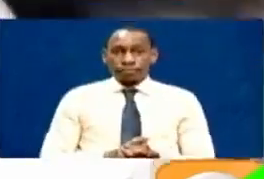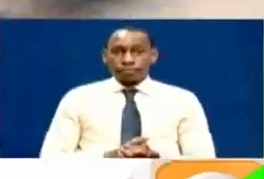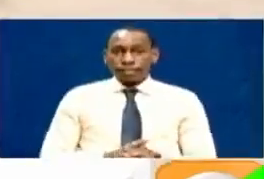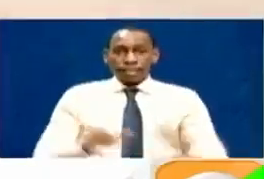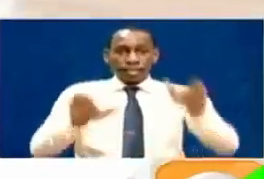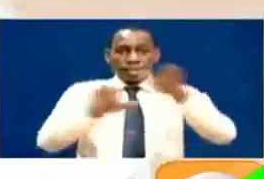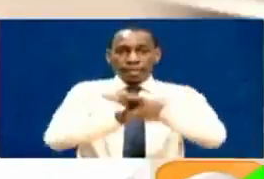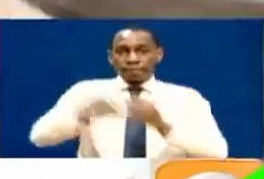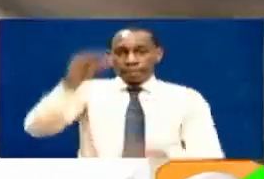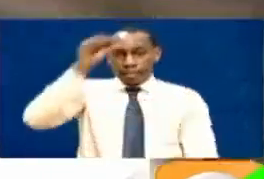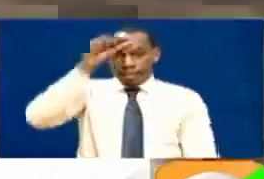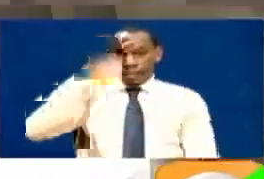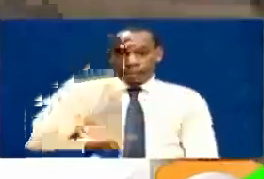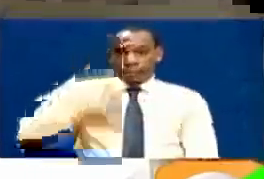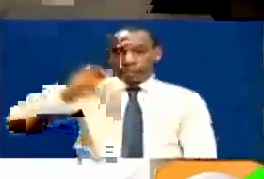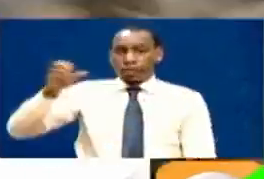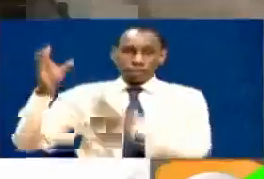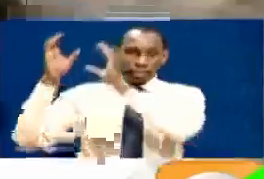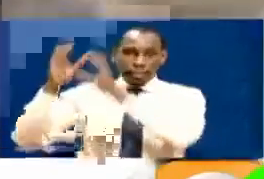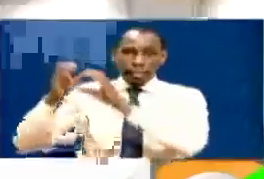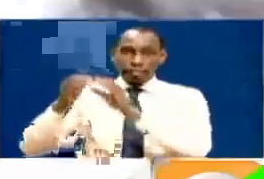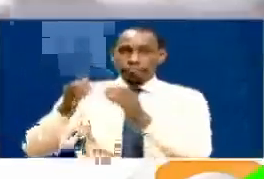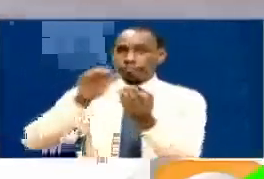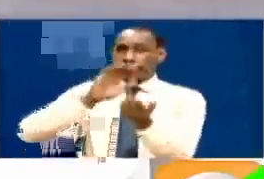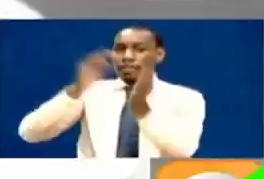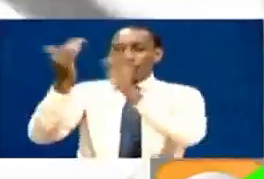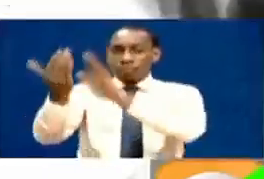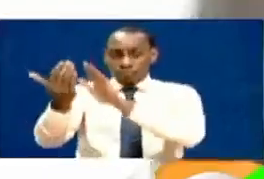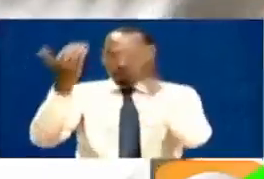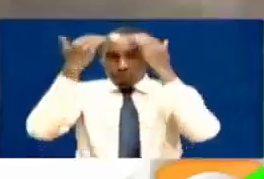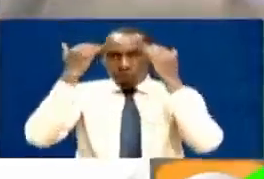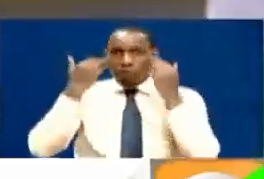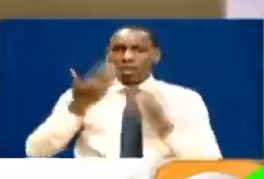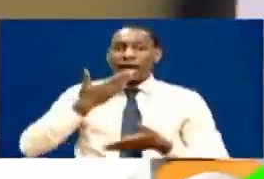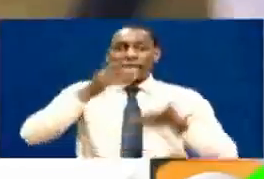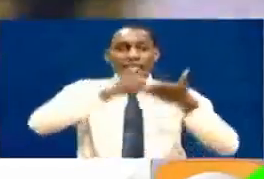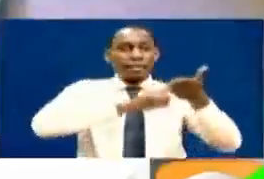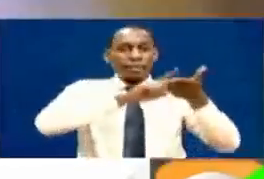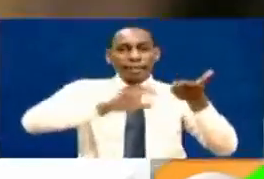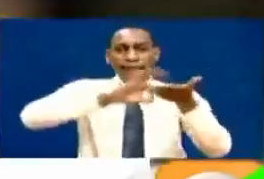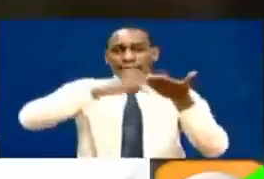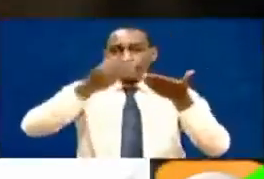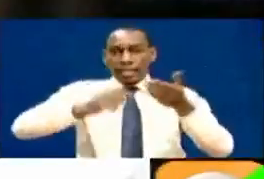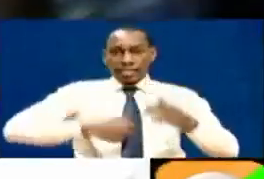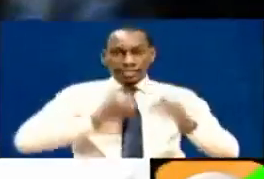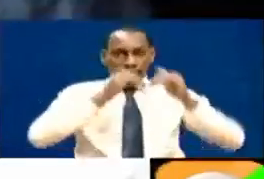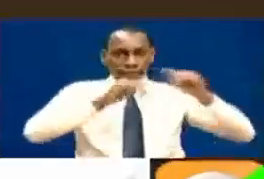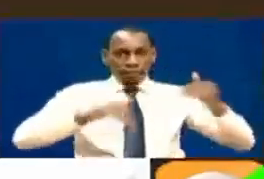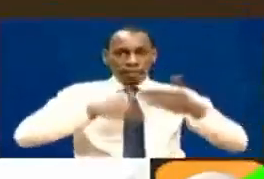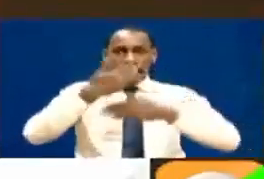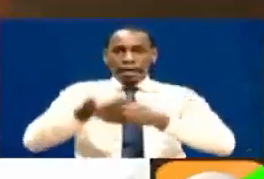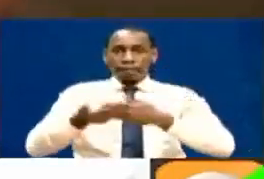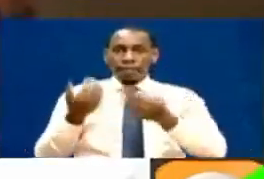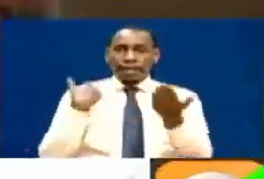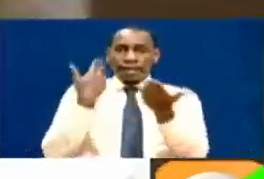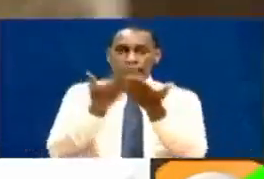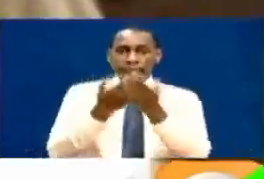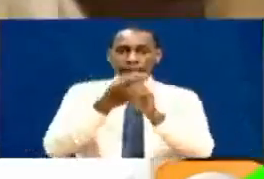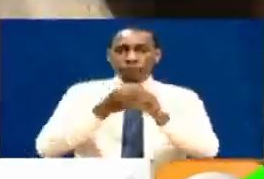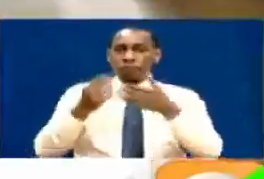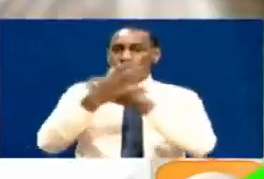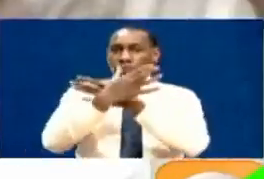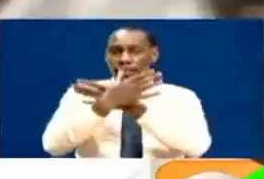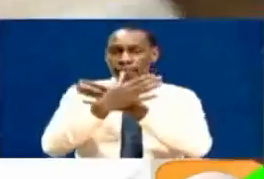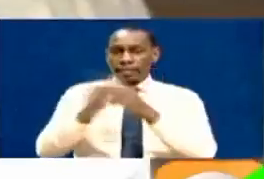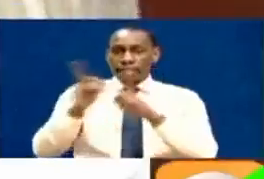Gideon Saburi, naibu gavana wa kaunti ya Kilifi, alifika kizimbani kujibu mashtaka ya kukosa kujitenga baada ya kurejea humu nchini kutoka Ujerumani